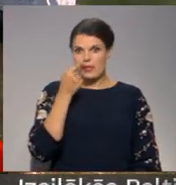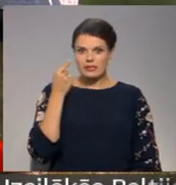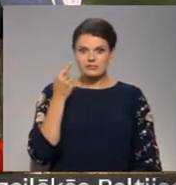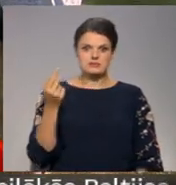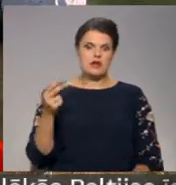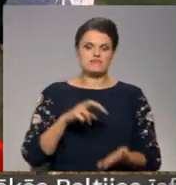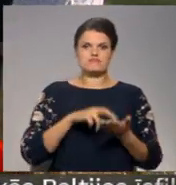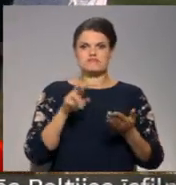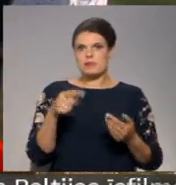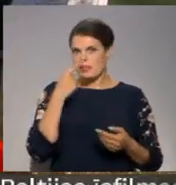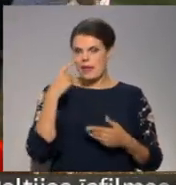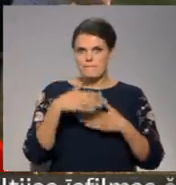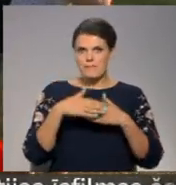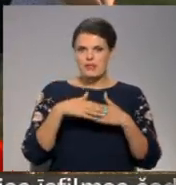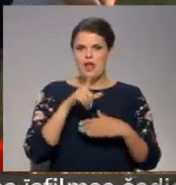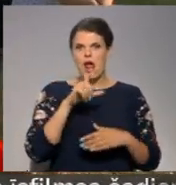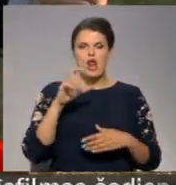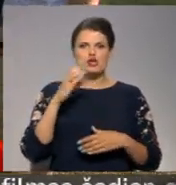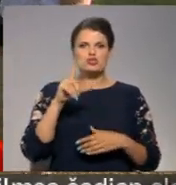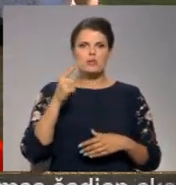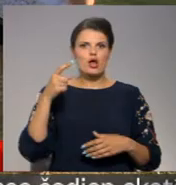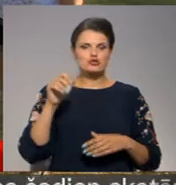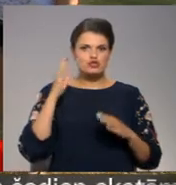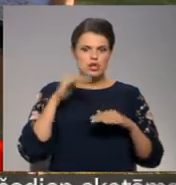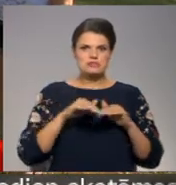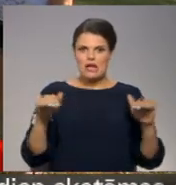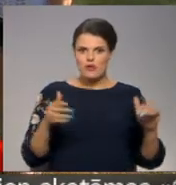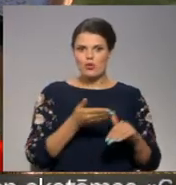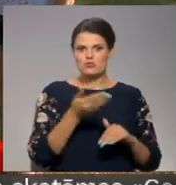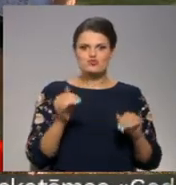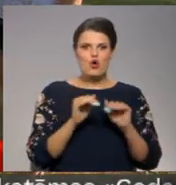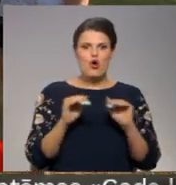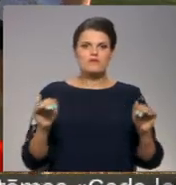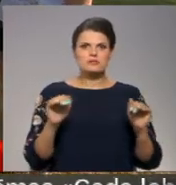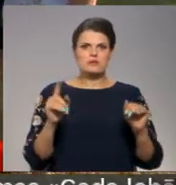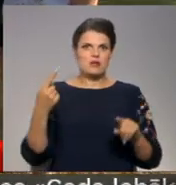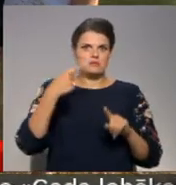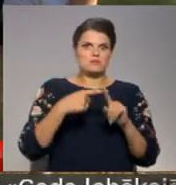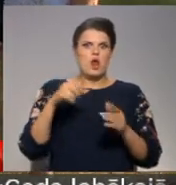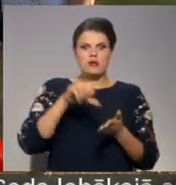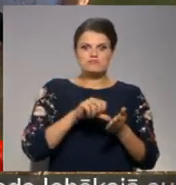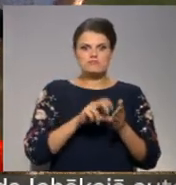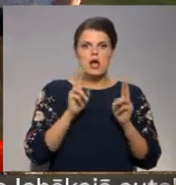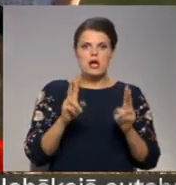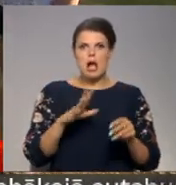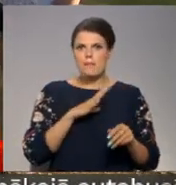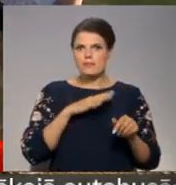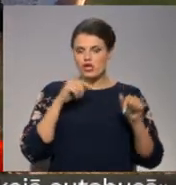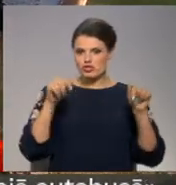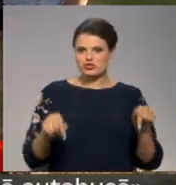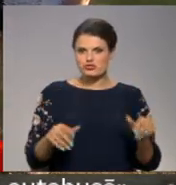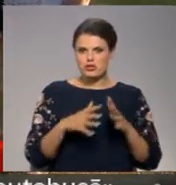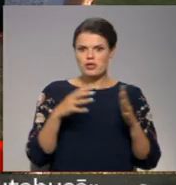nokāpuši no tepat netālu esošās Lāčplēšu skatuves jūsu oficiālā debija. Jāsaka tā, kā tas bija šeit ar